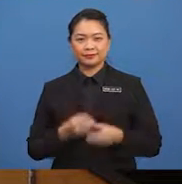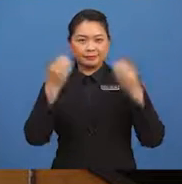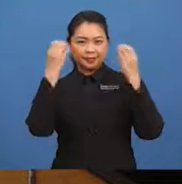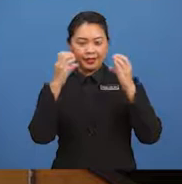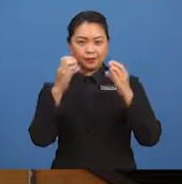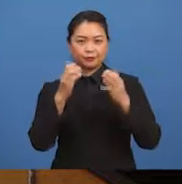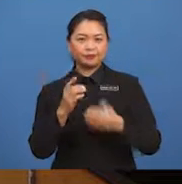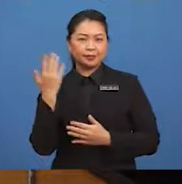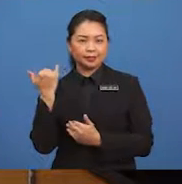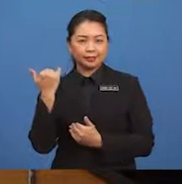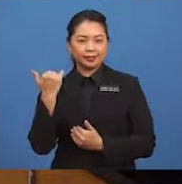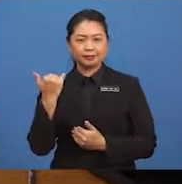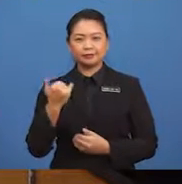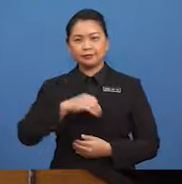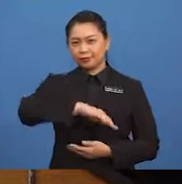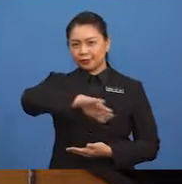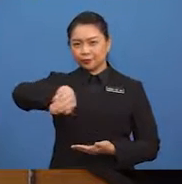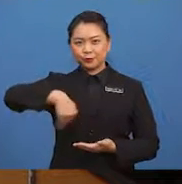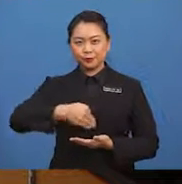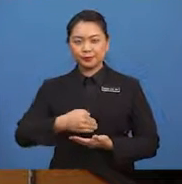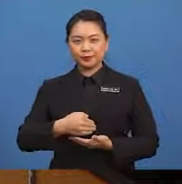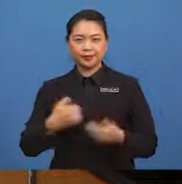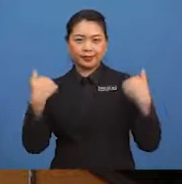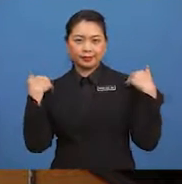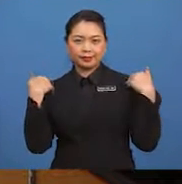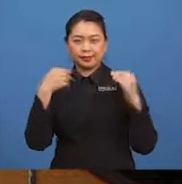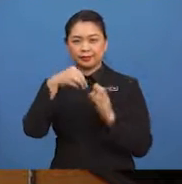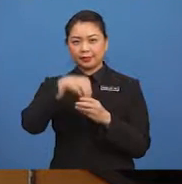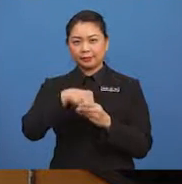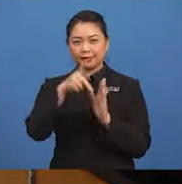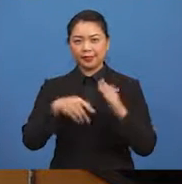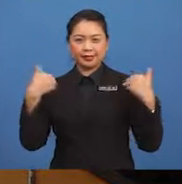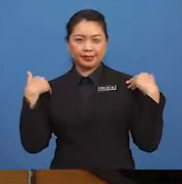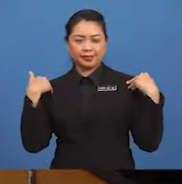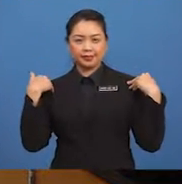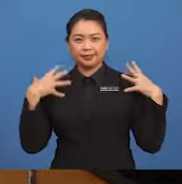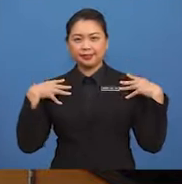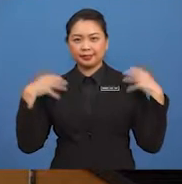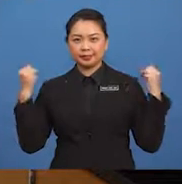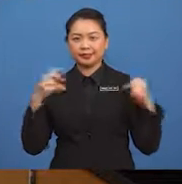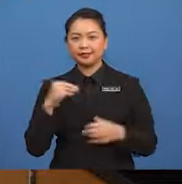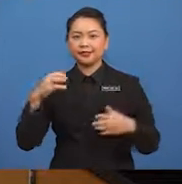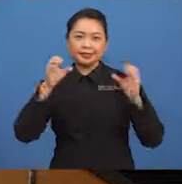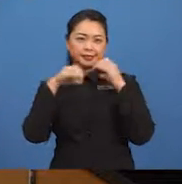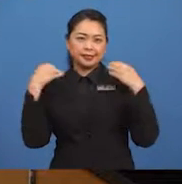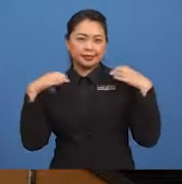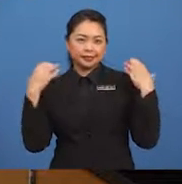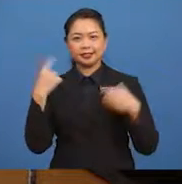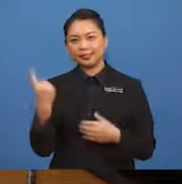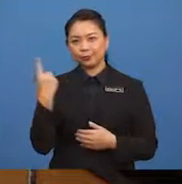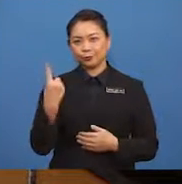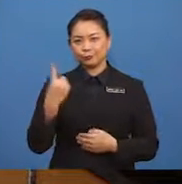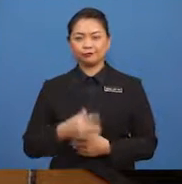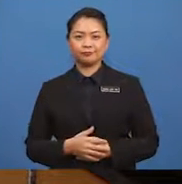Cikgu doakan semoga semuanya berada dalam keadaan yang sihat dan ceria selalu.